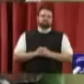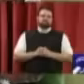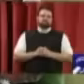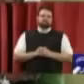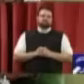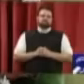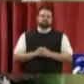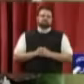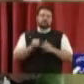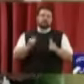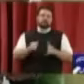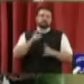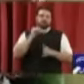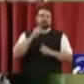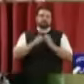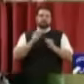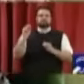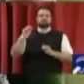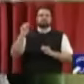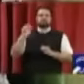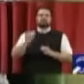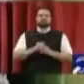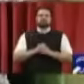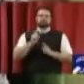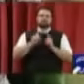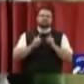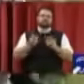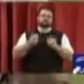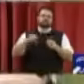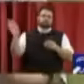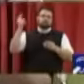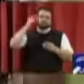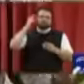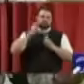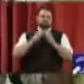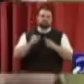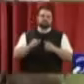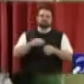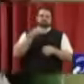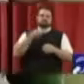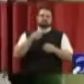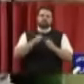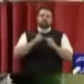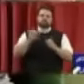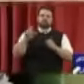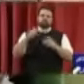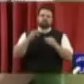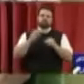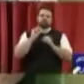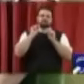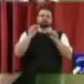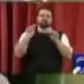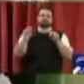numai despre proverbe, dacă tot le invocă ca și învățături, ca și esențe, nu? Bun!